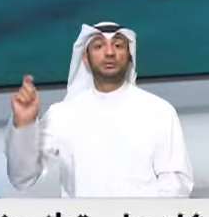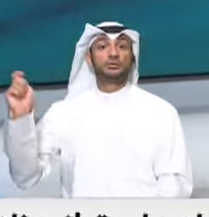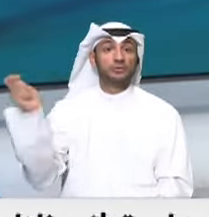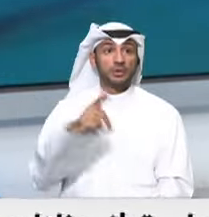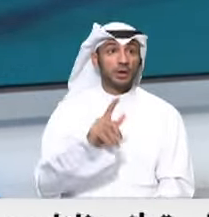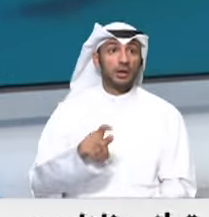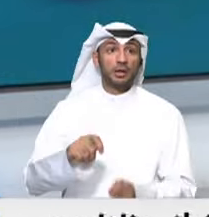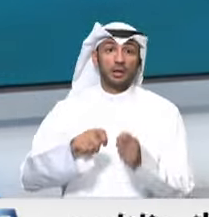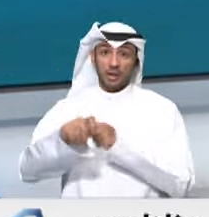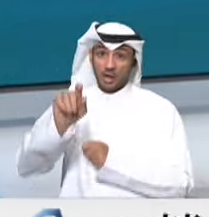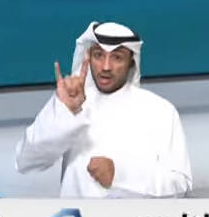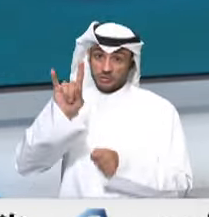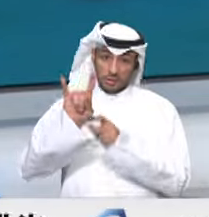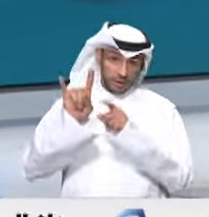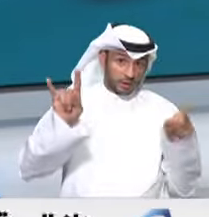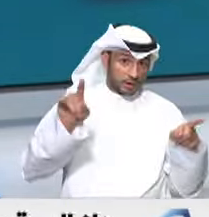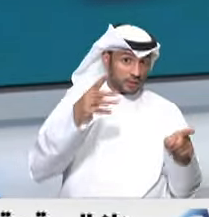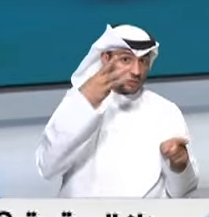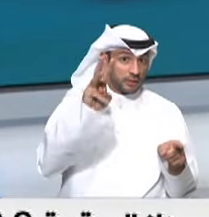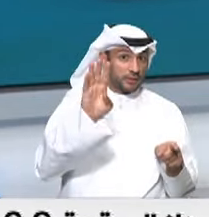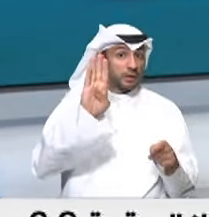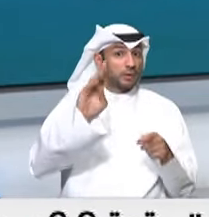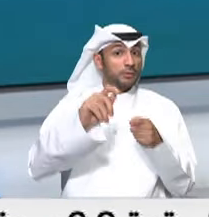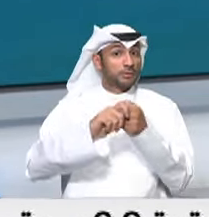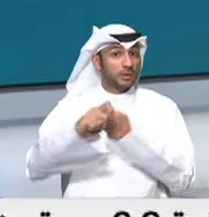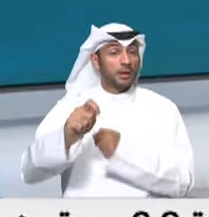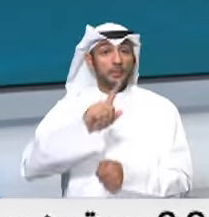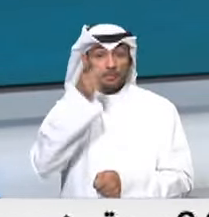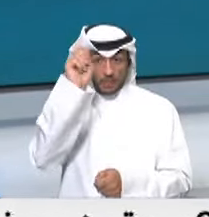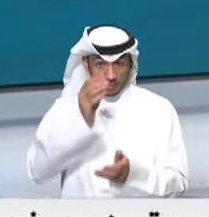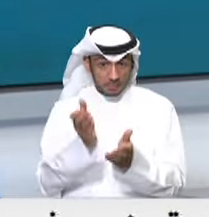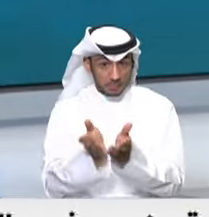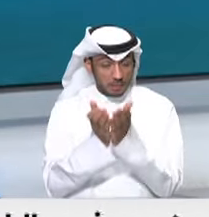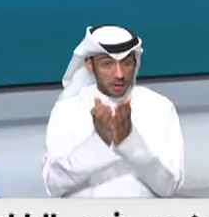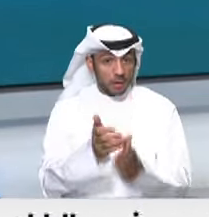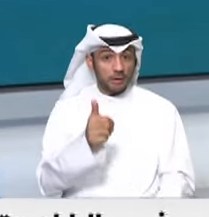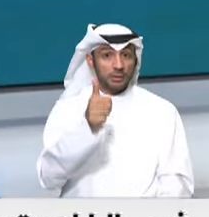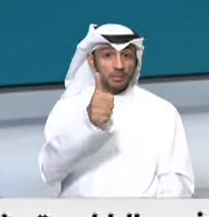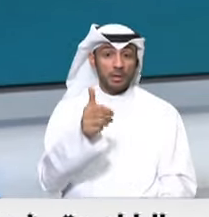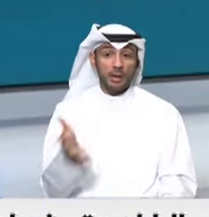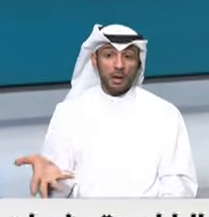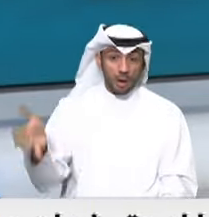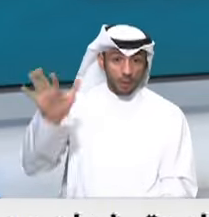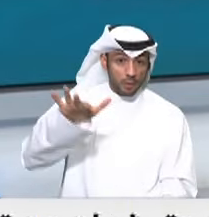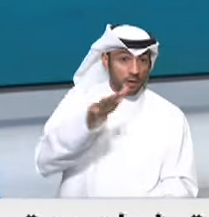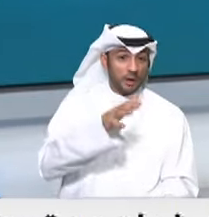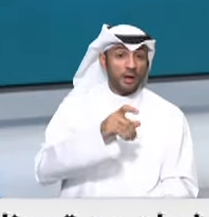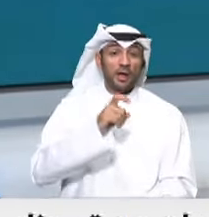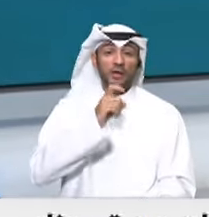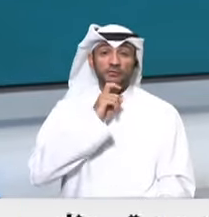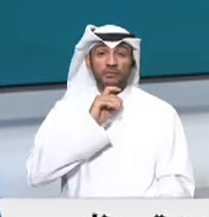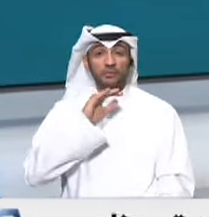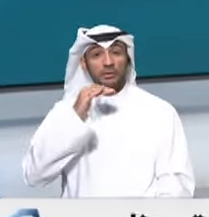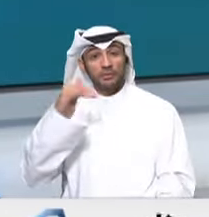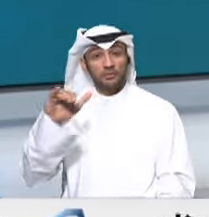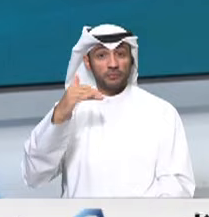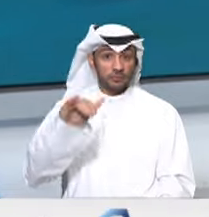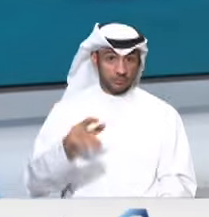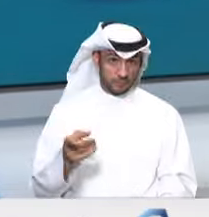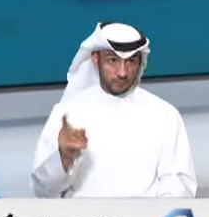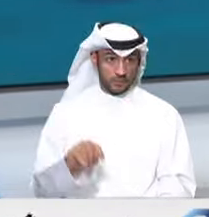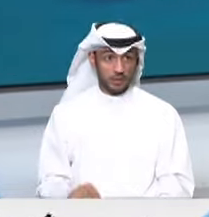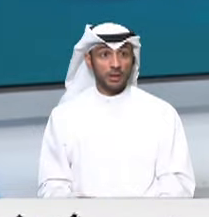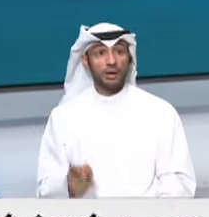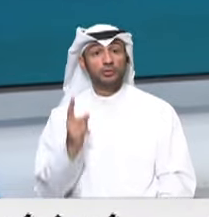10 الى 30 ر في الساعه البحر مناسب جدا اللي بينزل بحر فارتفاع الامواج راح يكون خفيف الى معتدل من اثنين الى خمسه قدم الفتره تت هذه من